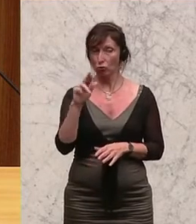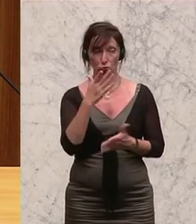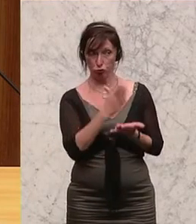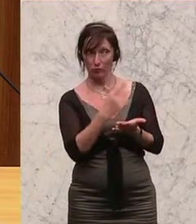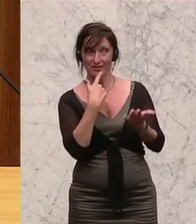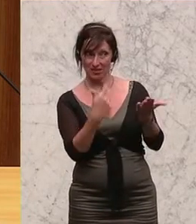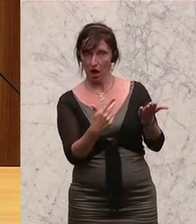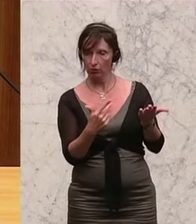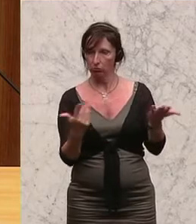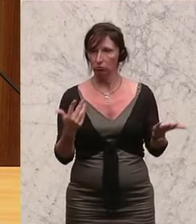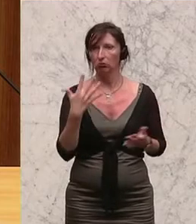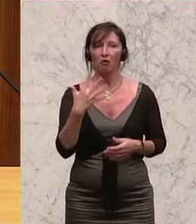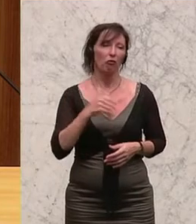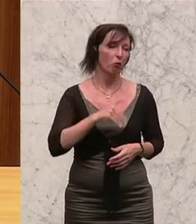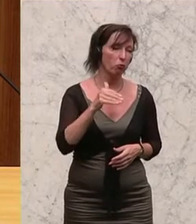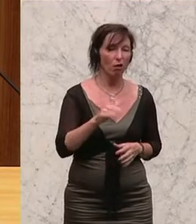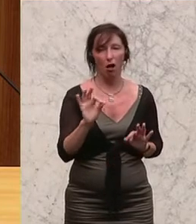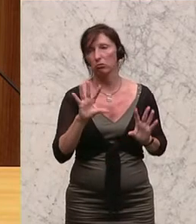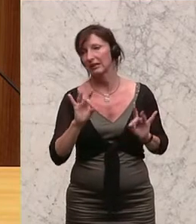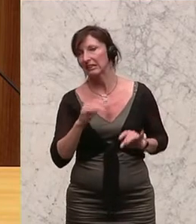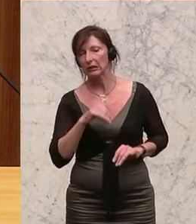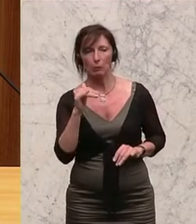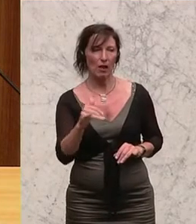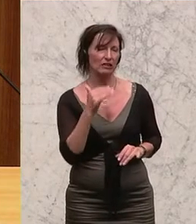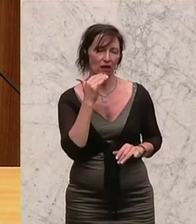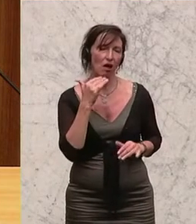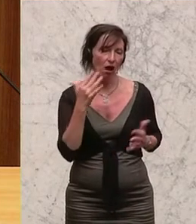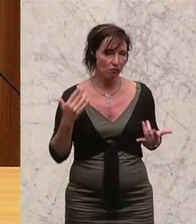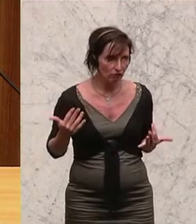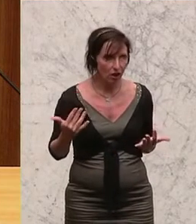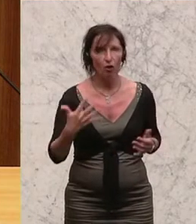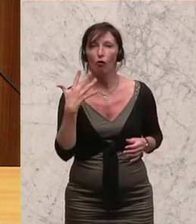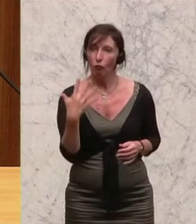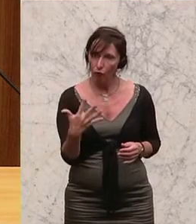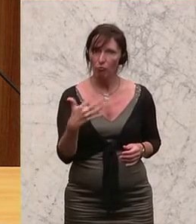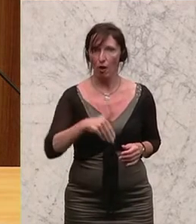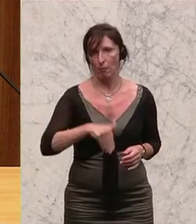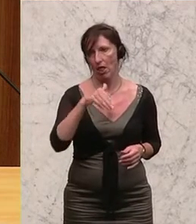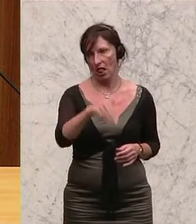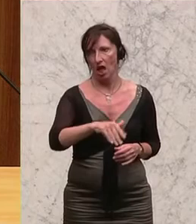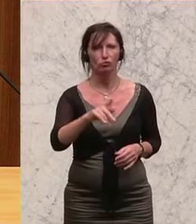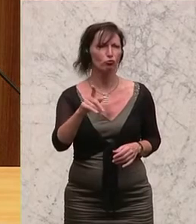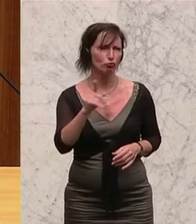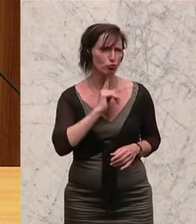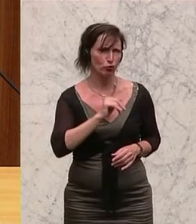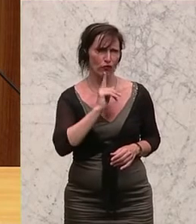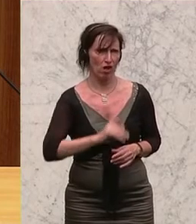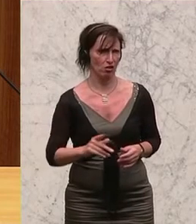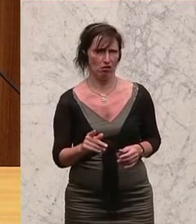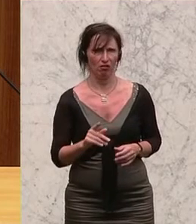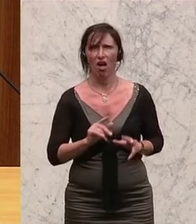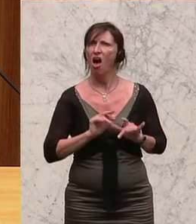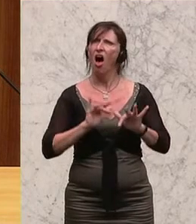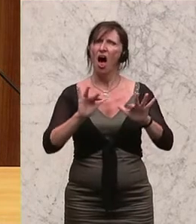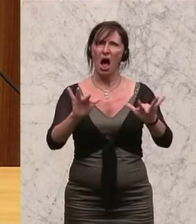diskutieren darüber, ob das 5 Milliarden, 10 Milliarden oder was auch immer ist. 5 Milliarden ist jedenfalls deutlich zu wenig, um spürbare